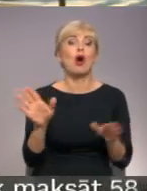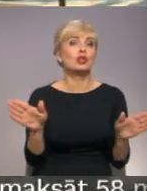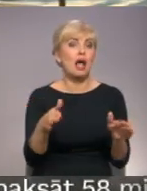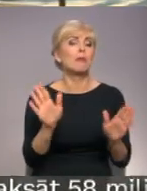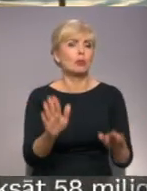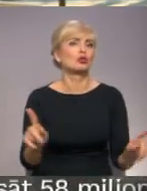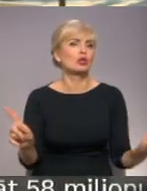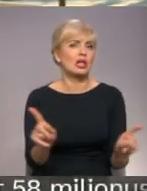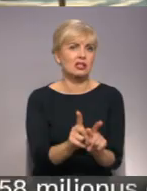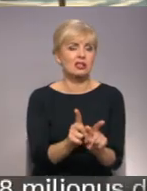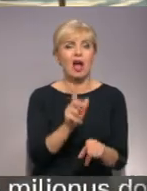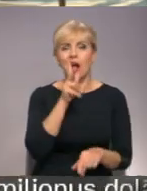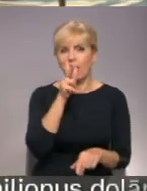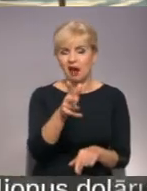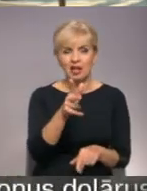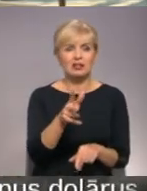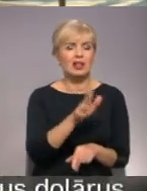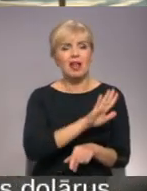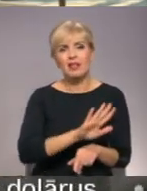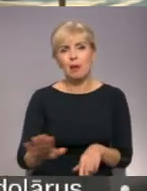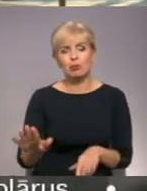īss un garlaicīgs, ka nebūs ne